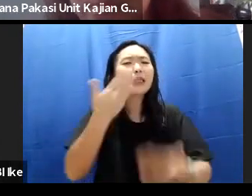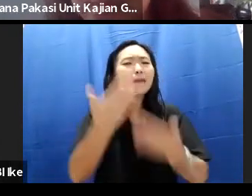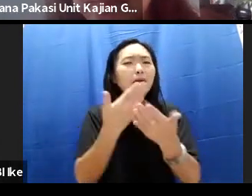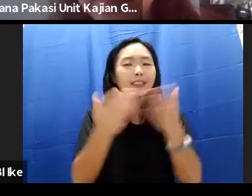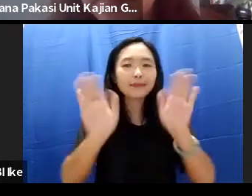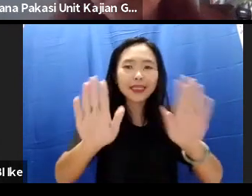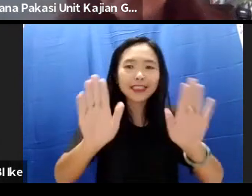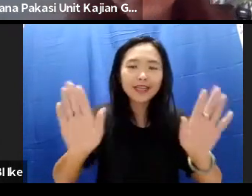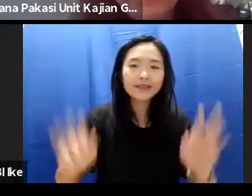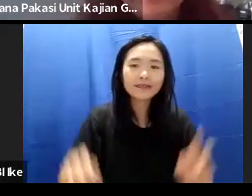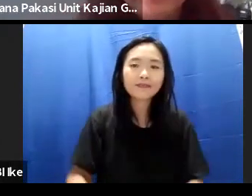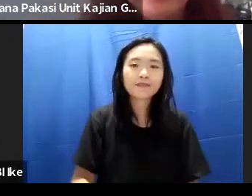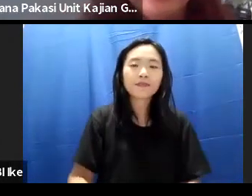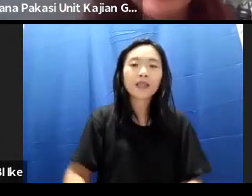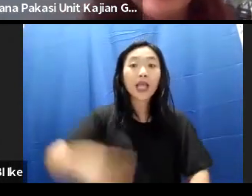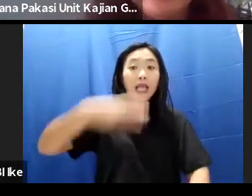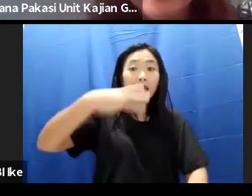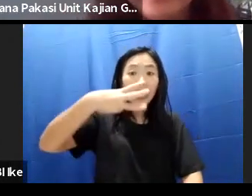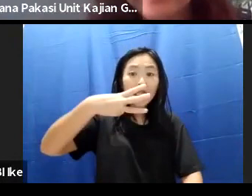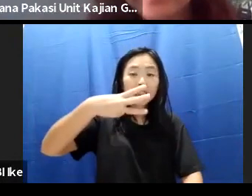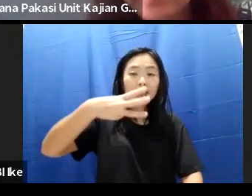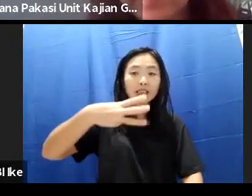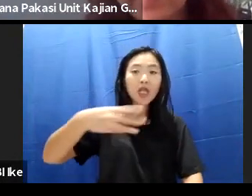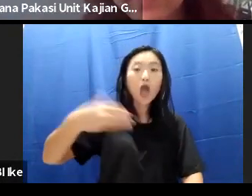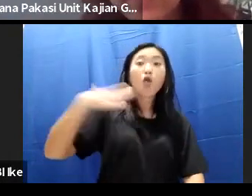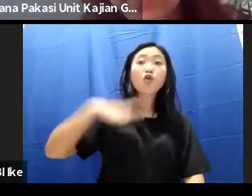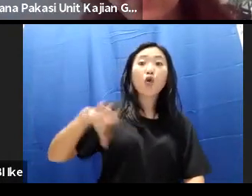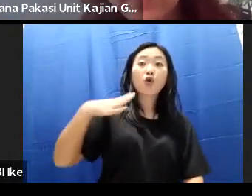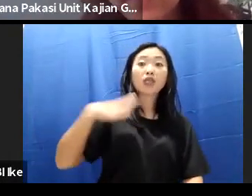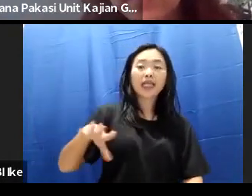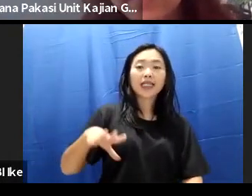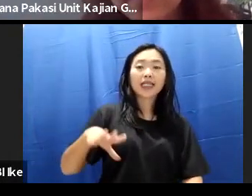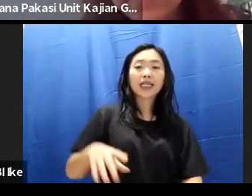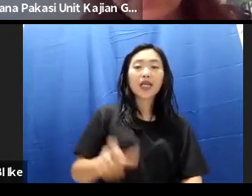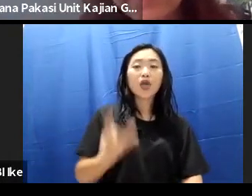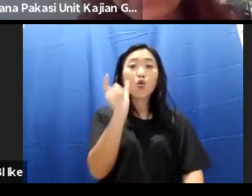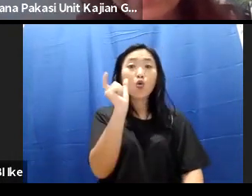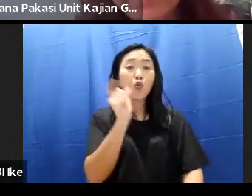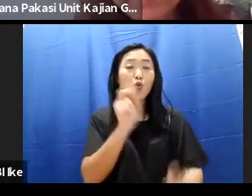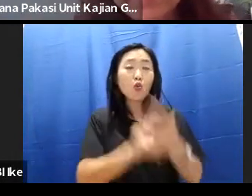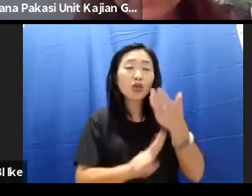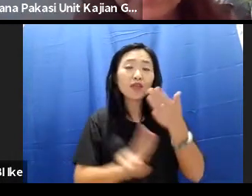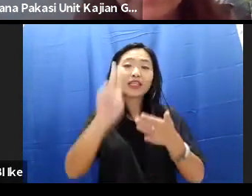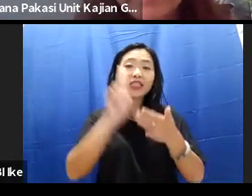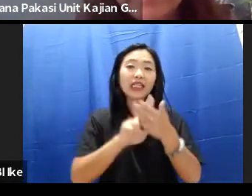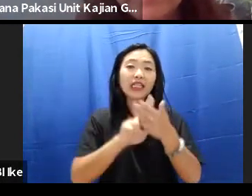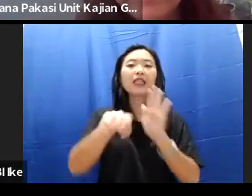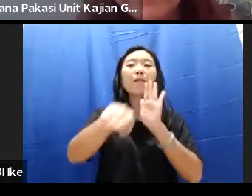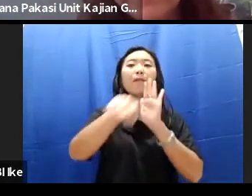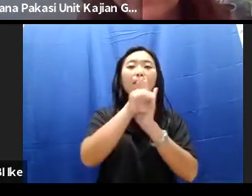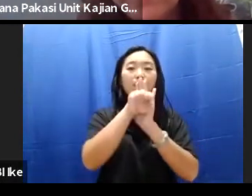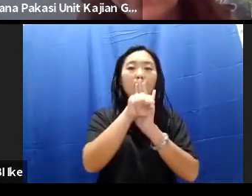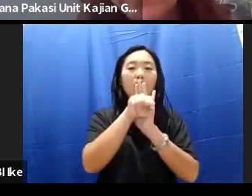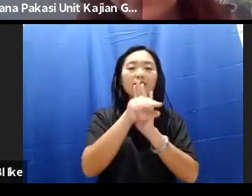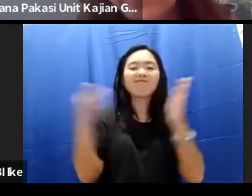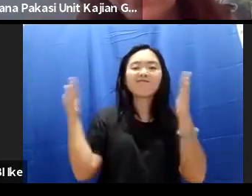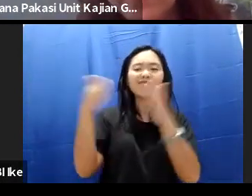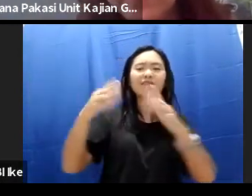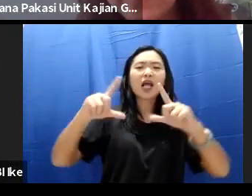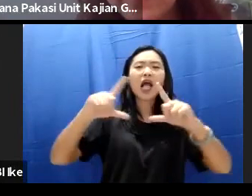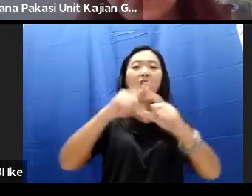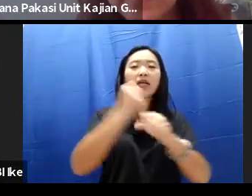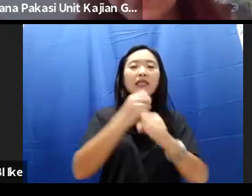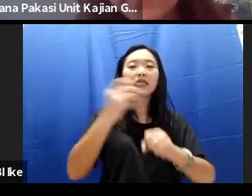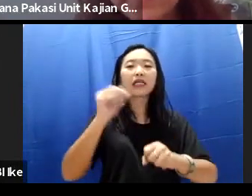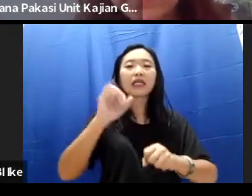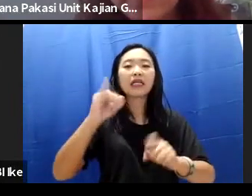Kak Els merupakan dosen di Universitas Negeri Papua, Manokwari, di program studi agribisnis. Ia pernah